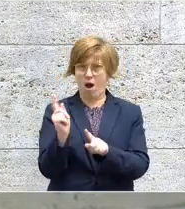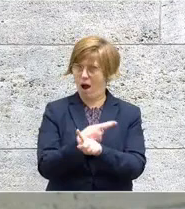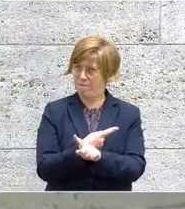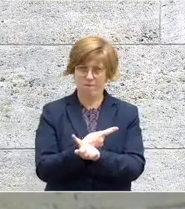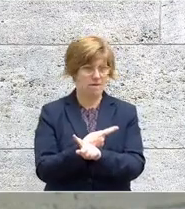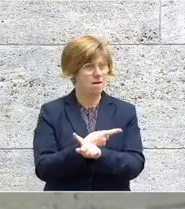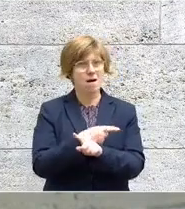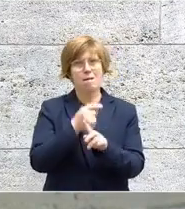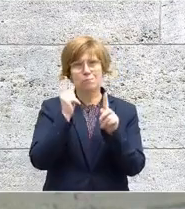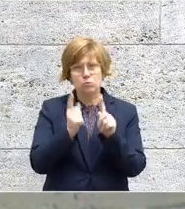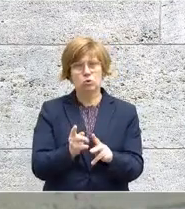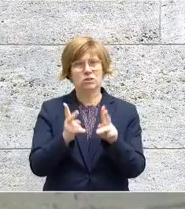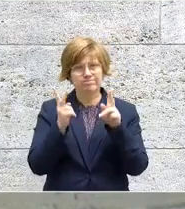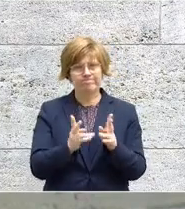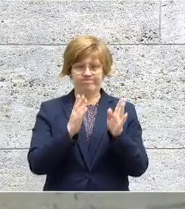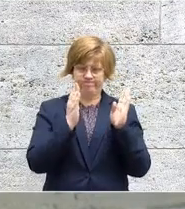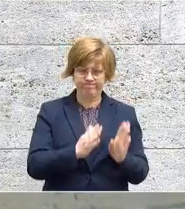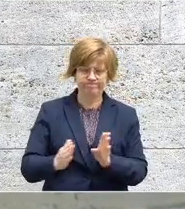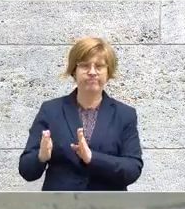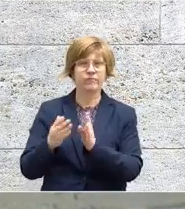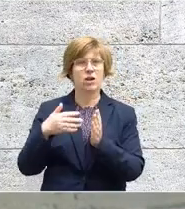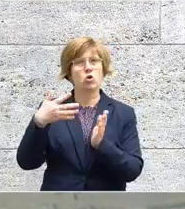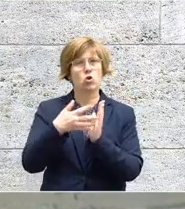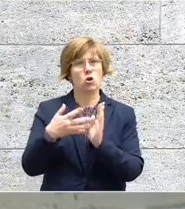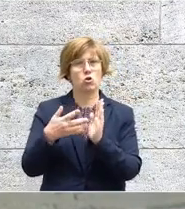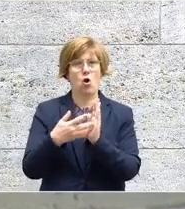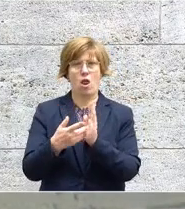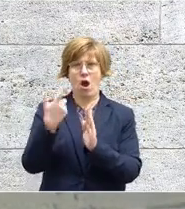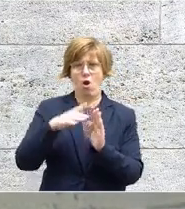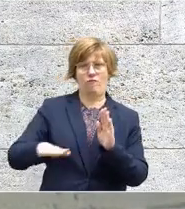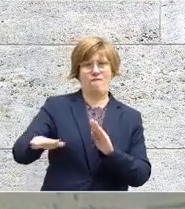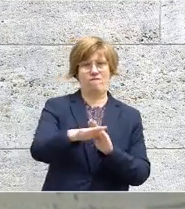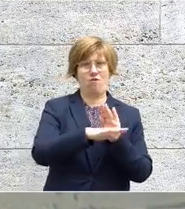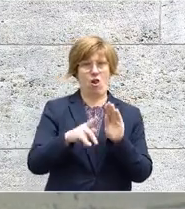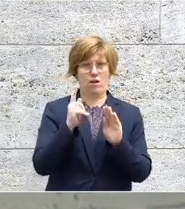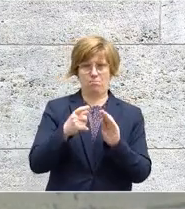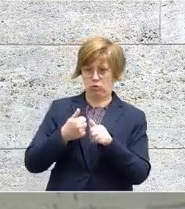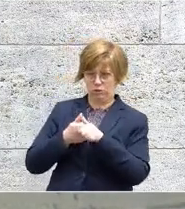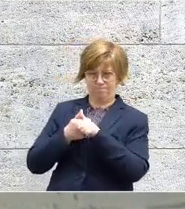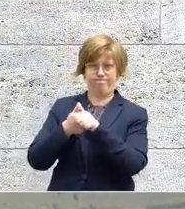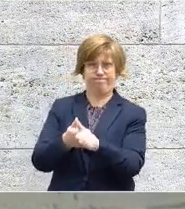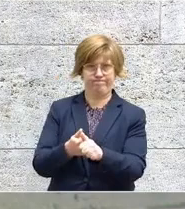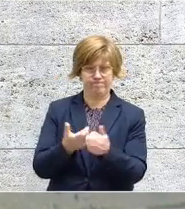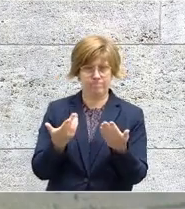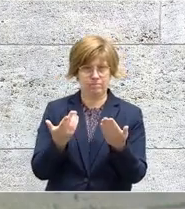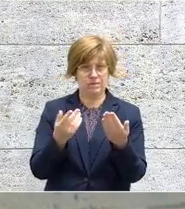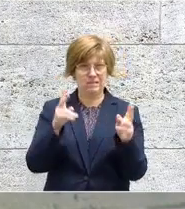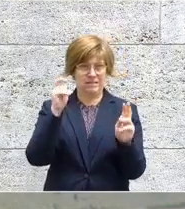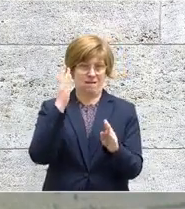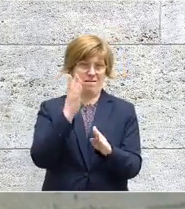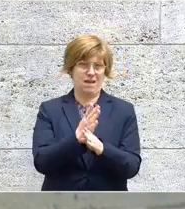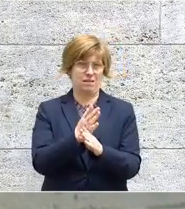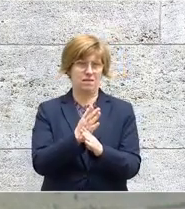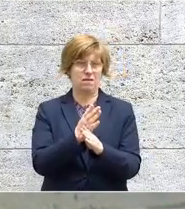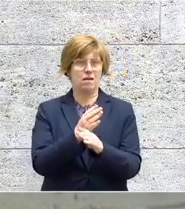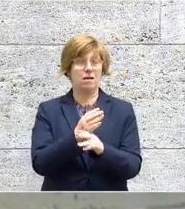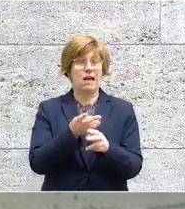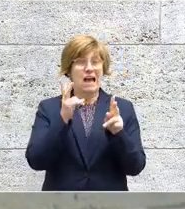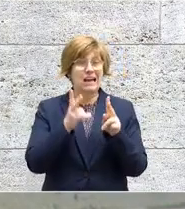muss sich daher einer geordneten Kontrolle durch das Volk unterstellen. Zitat Ende. Die Herstellung